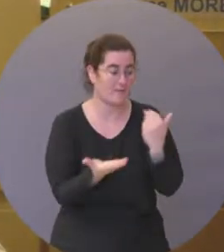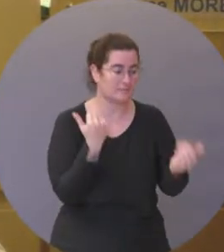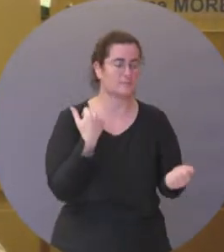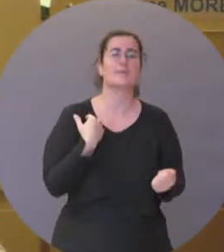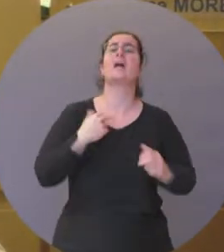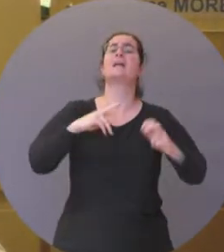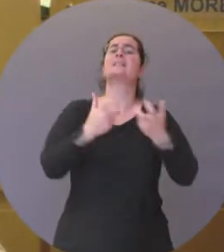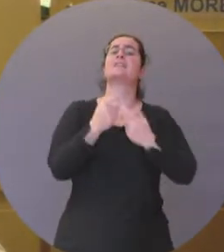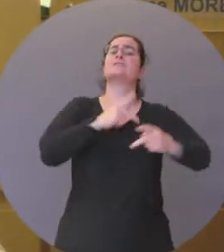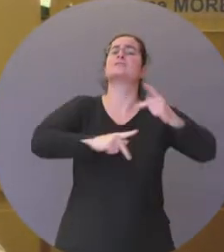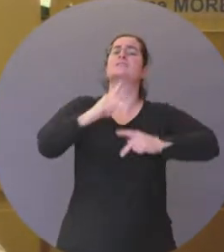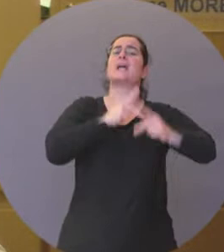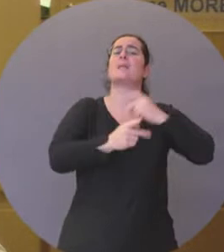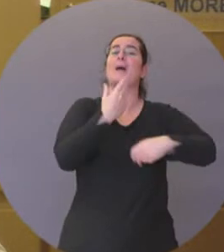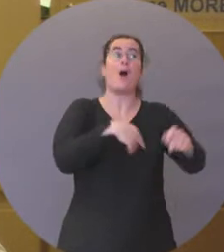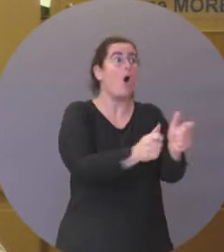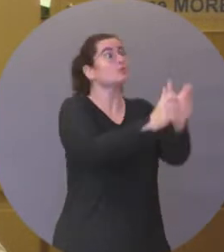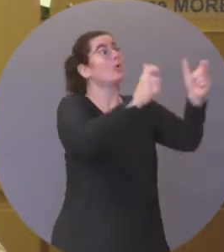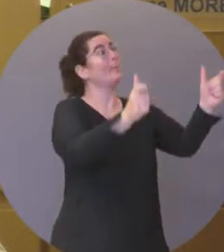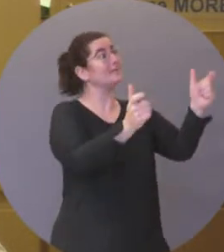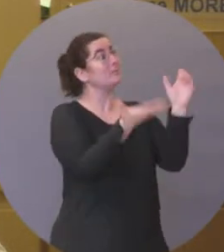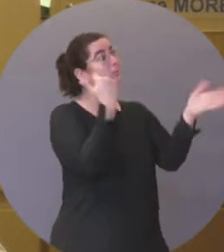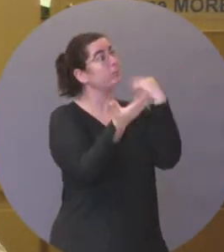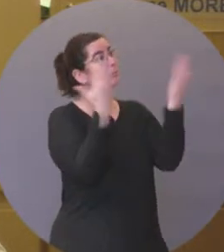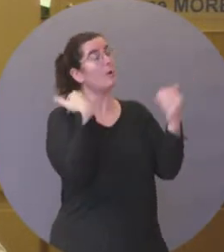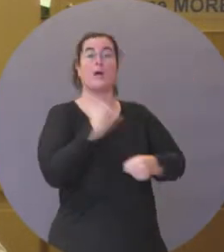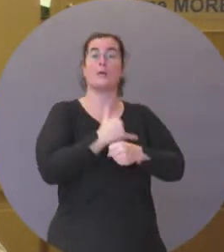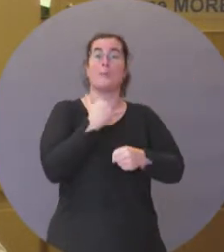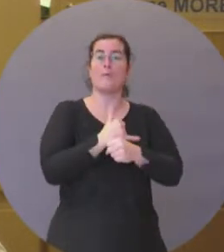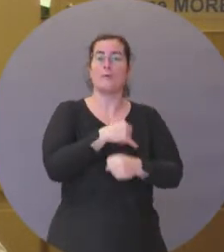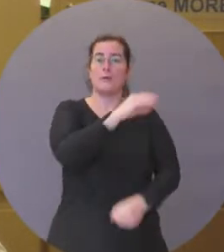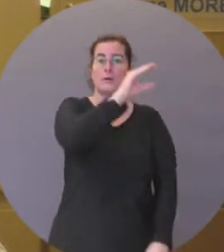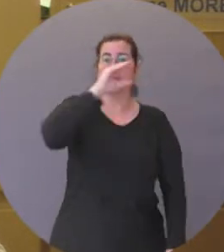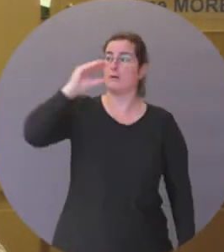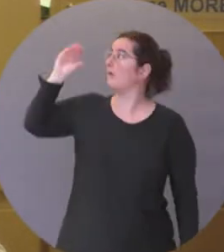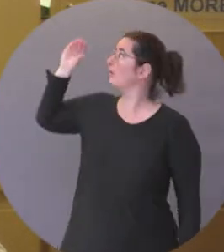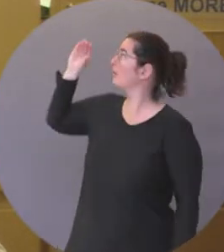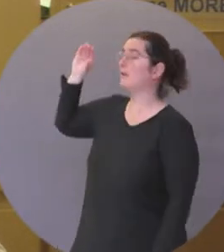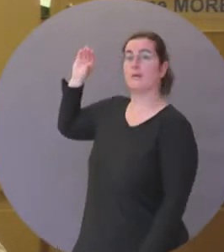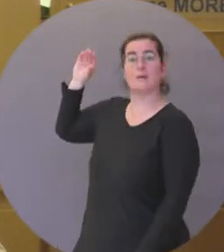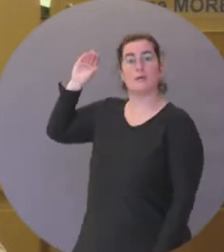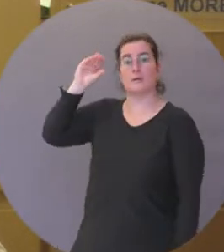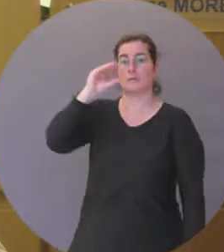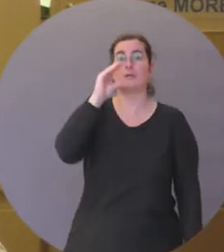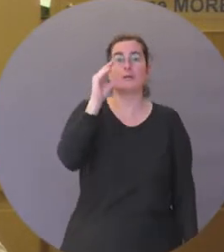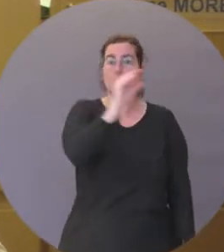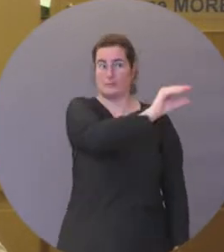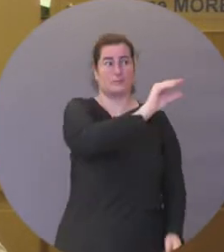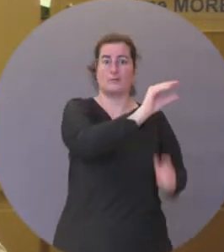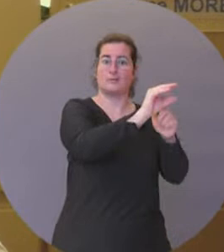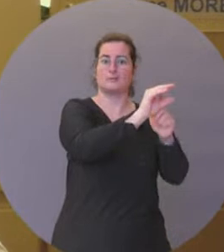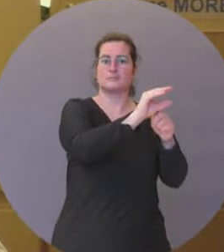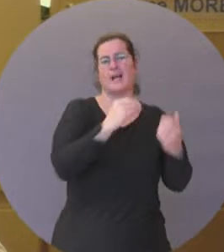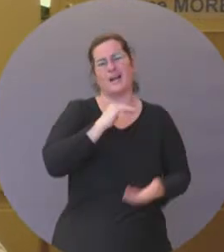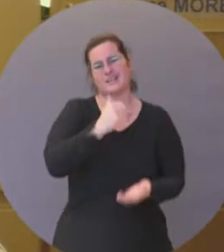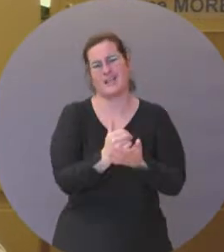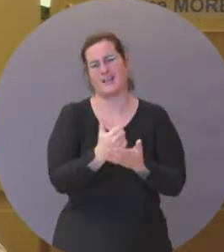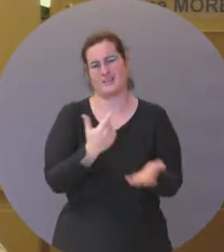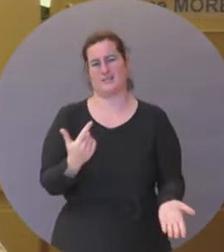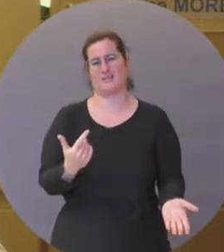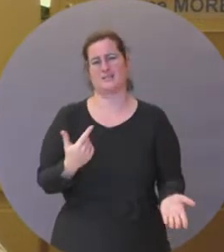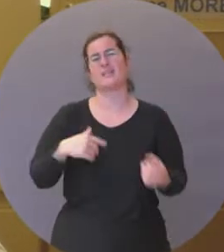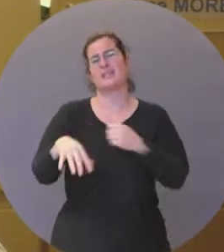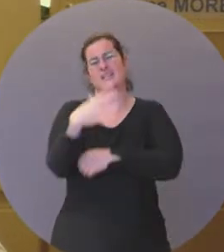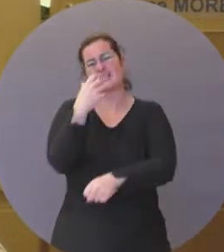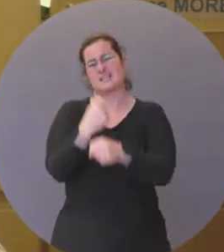foncière du par les entreprises et j'en passe arrêtez le massacre les exemples se succèdent depuis 15